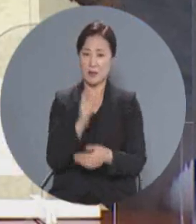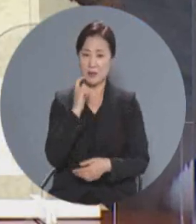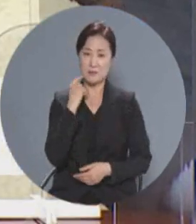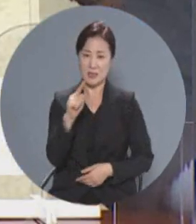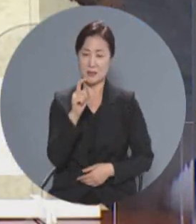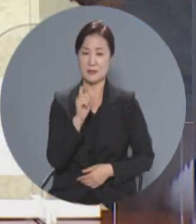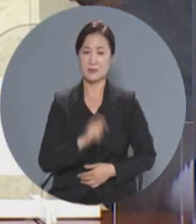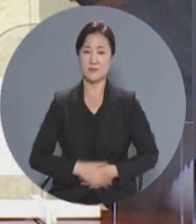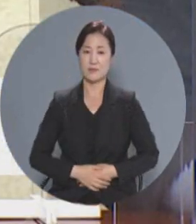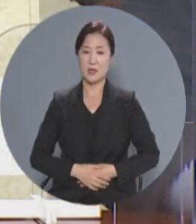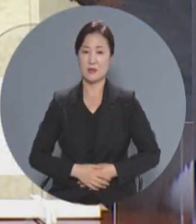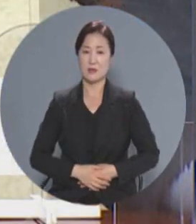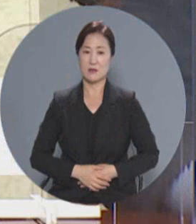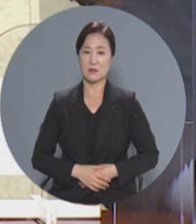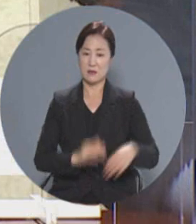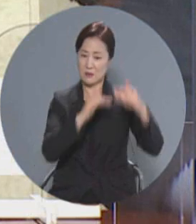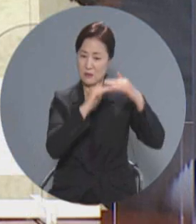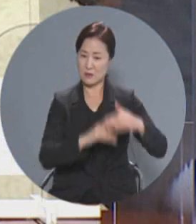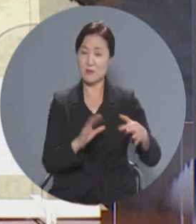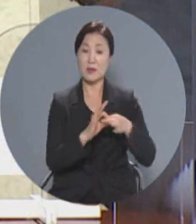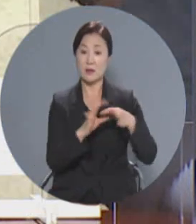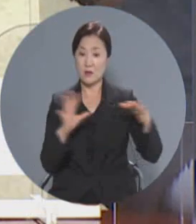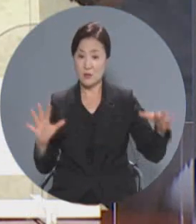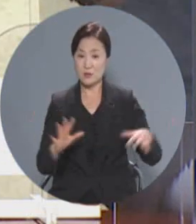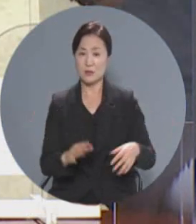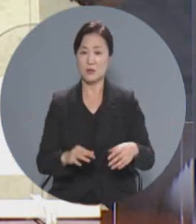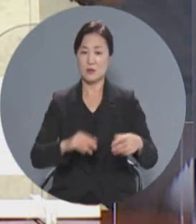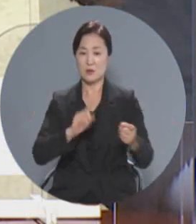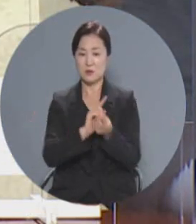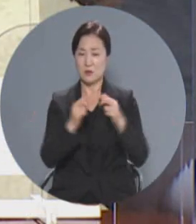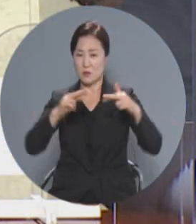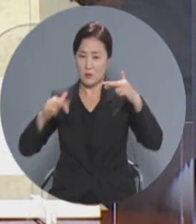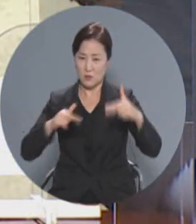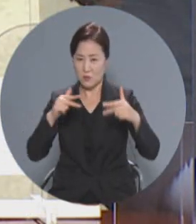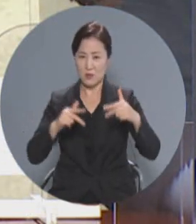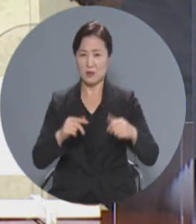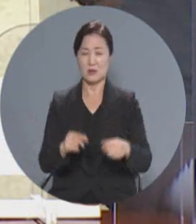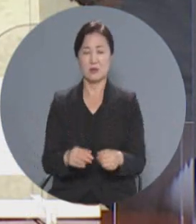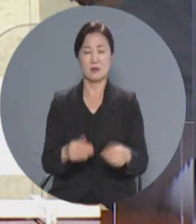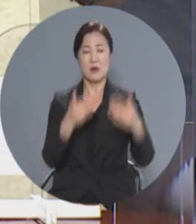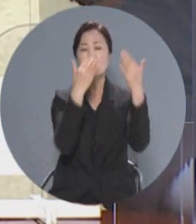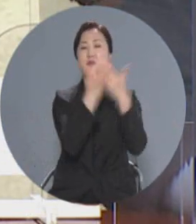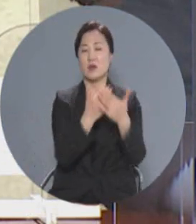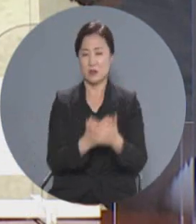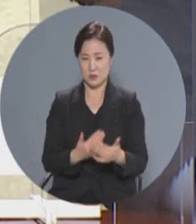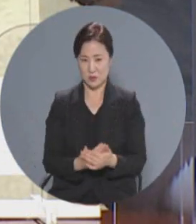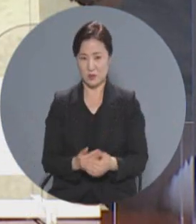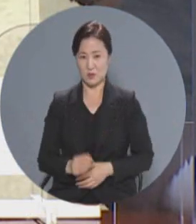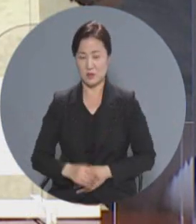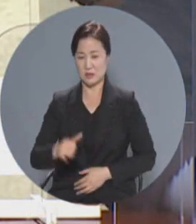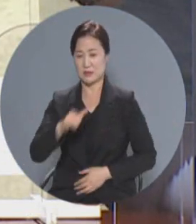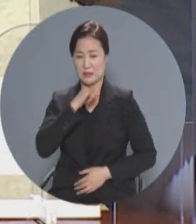간에 그 상호 공방 자체만으로도 매우 퇴행적이고